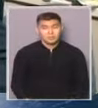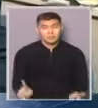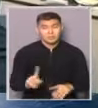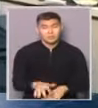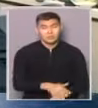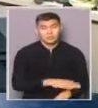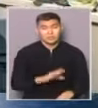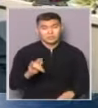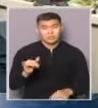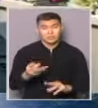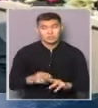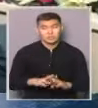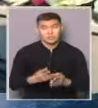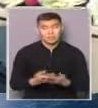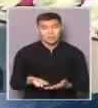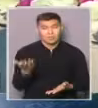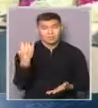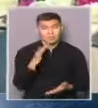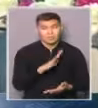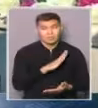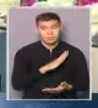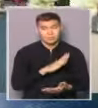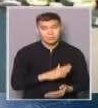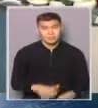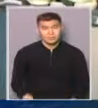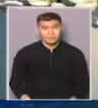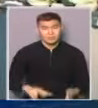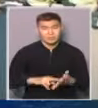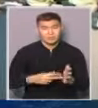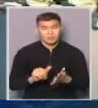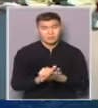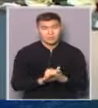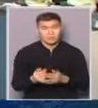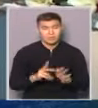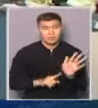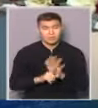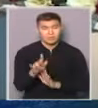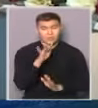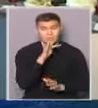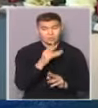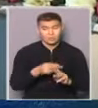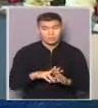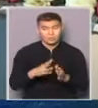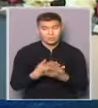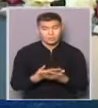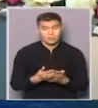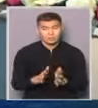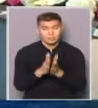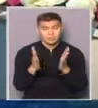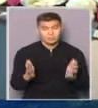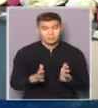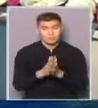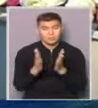жаңа талап бойынша айтып кетейін. Кезінде жобалық сметалық құжаттамаларды бастаған кезде